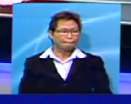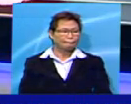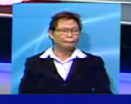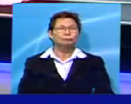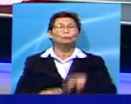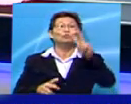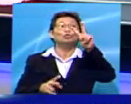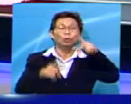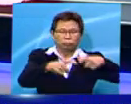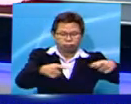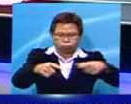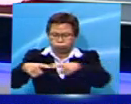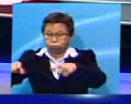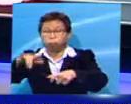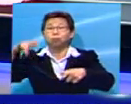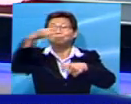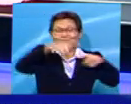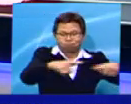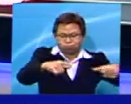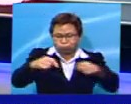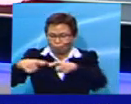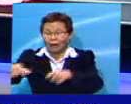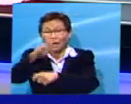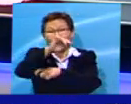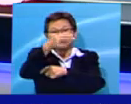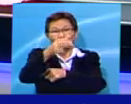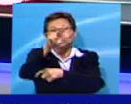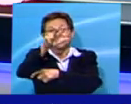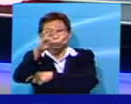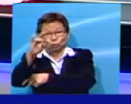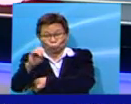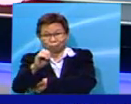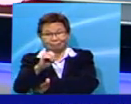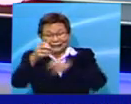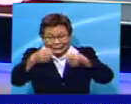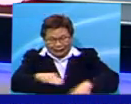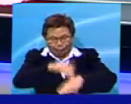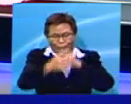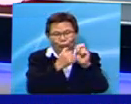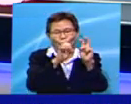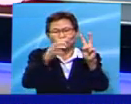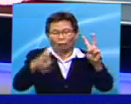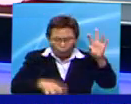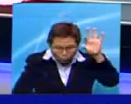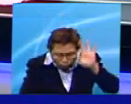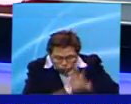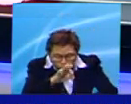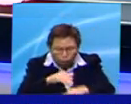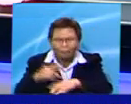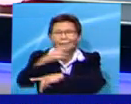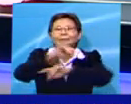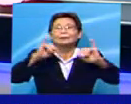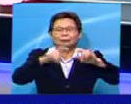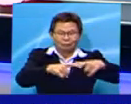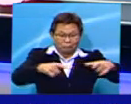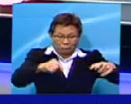dua serpihan pesawat dipercayai milik Malaysia Airlines m MH370 yang hilang pada 2014 ditemukan isnin lalu